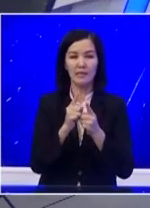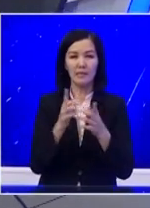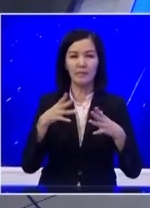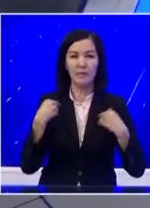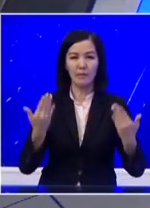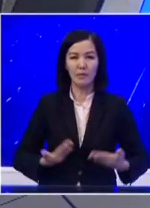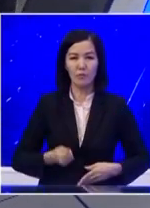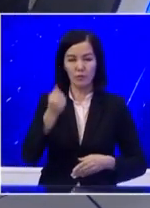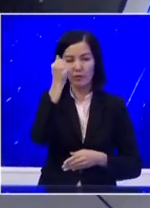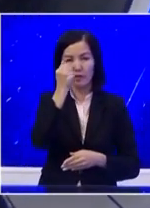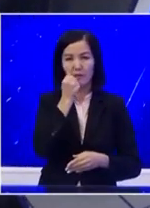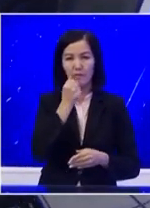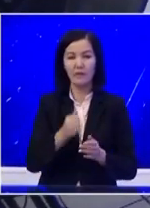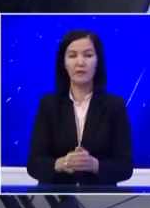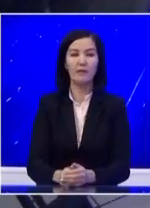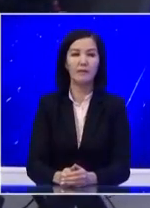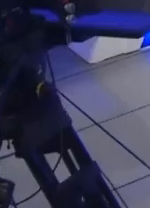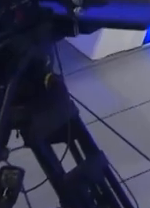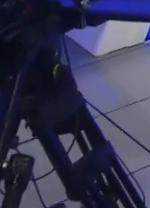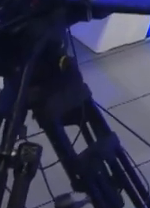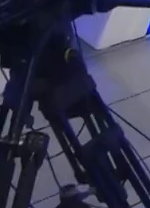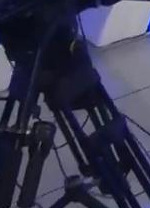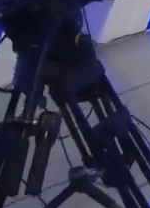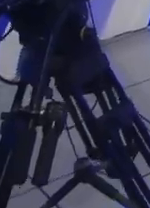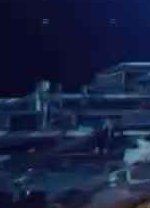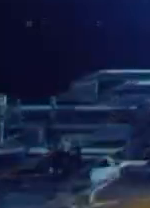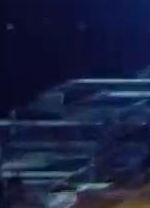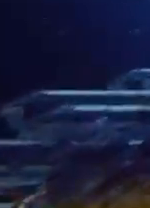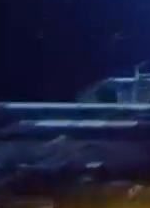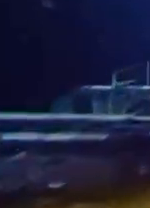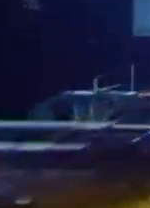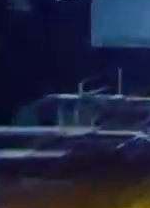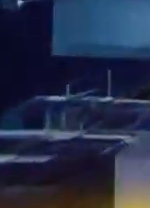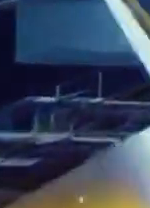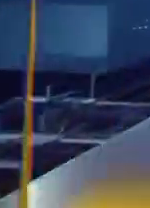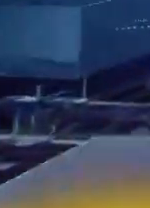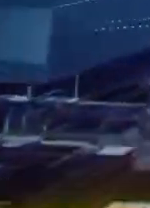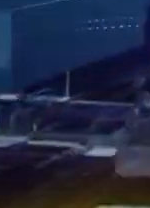жолыққанша амандық болсын.